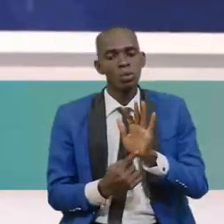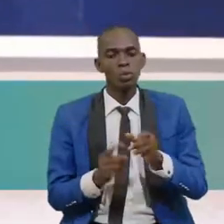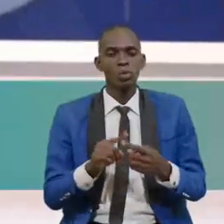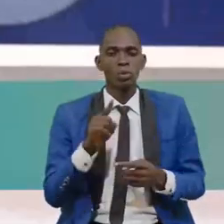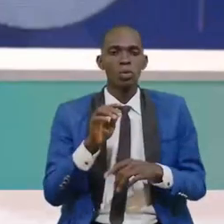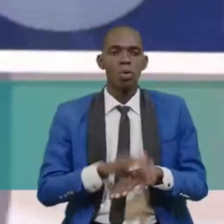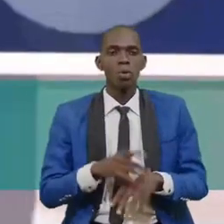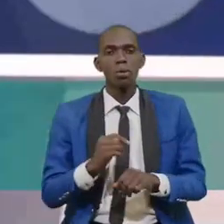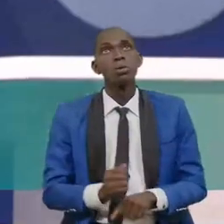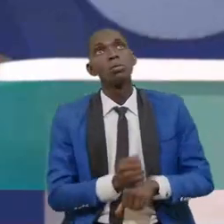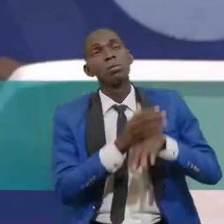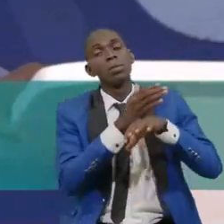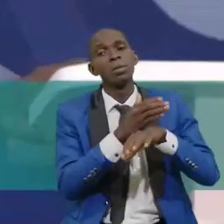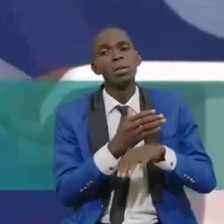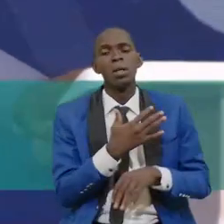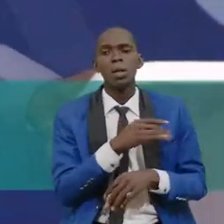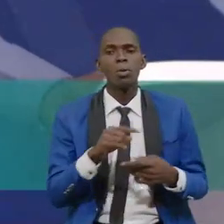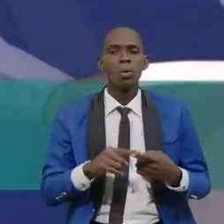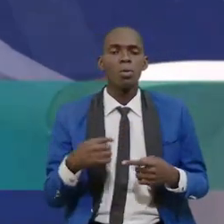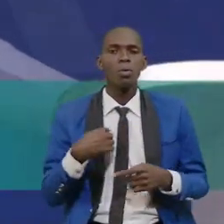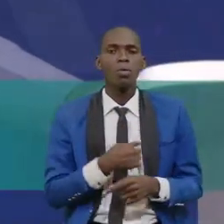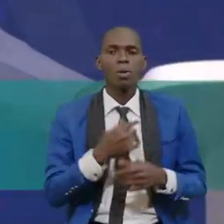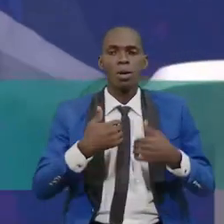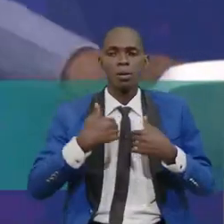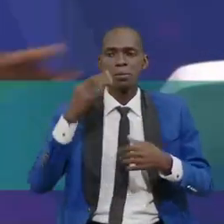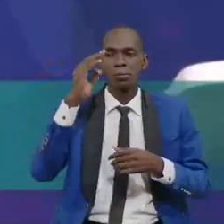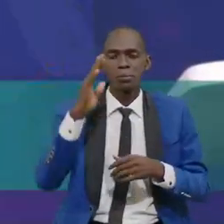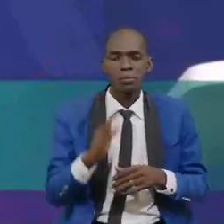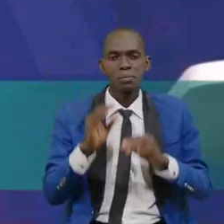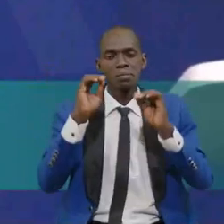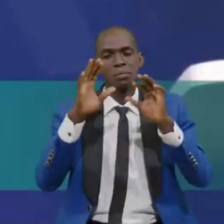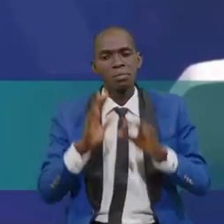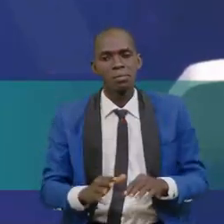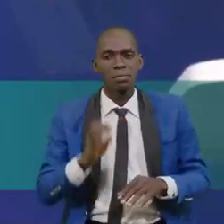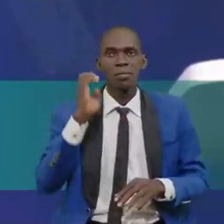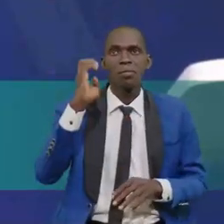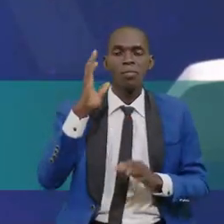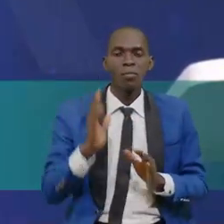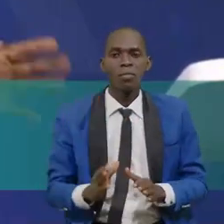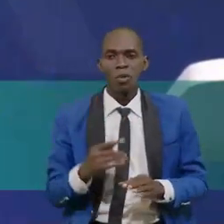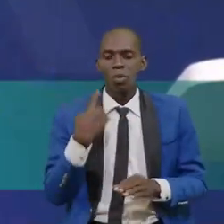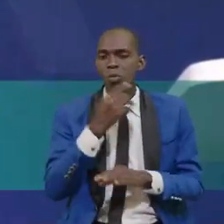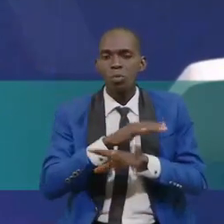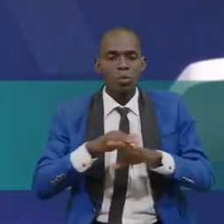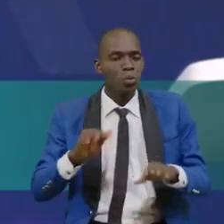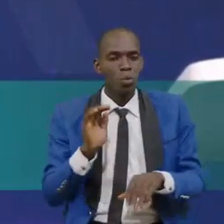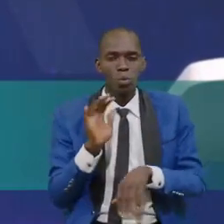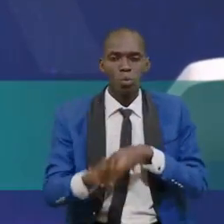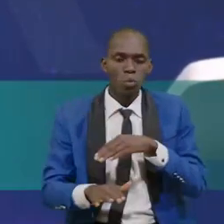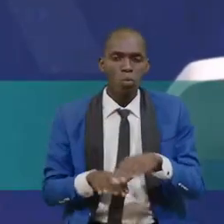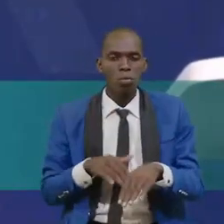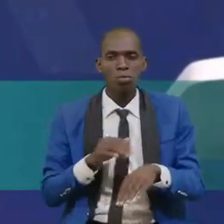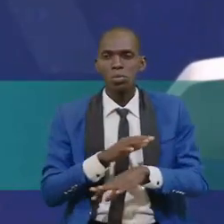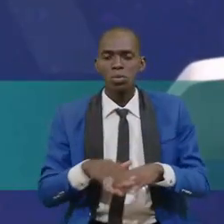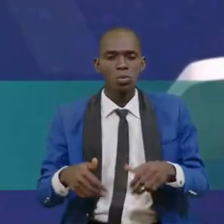la montagne. Est-ce que nous avons des pasteurs, des évangélistes qui n'ont aucun